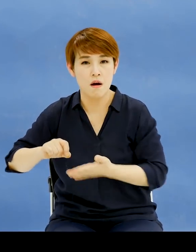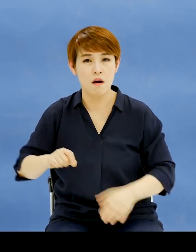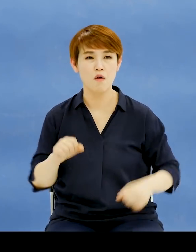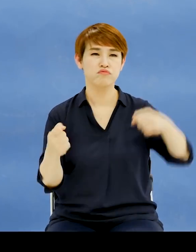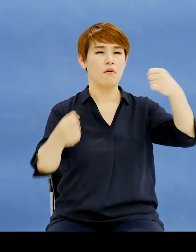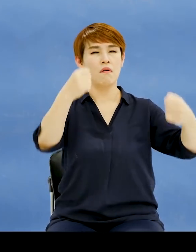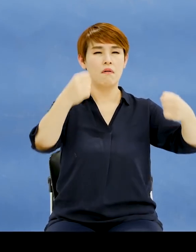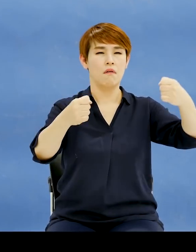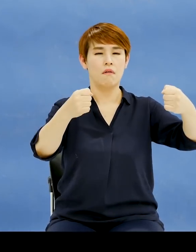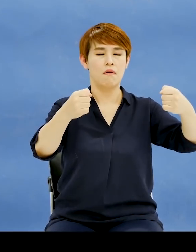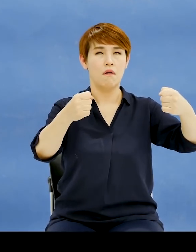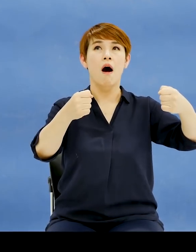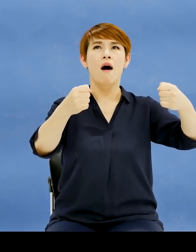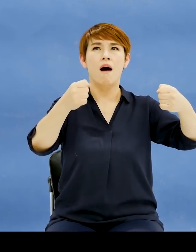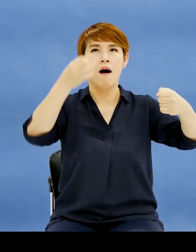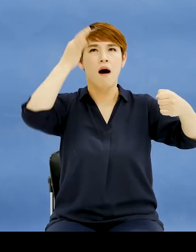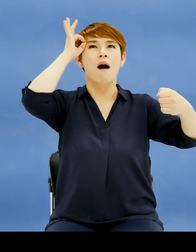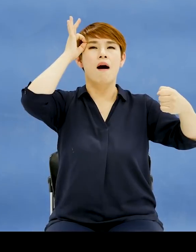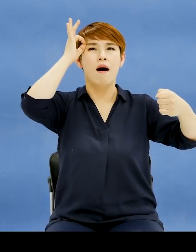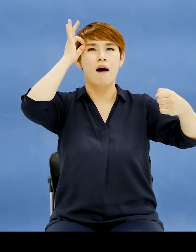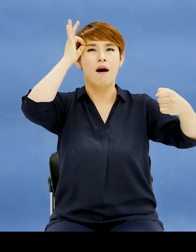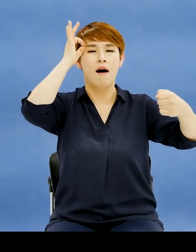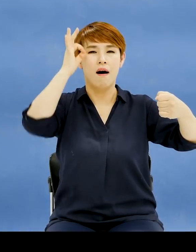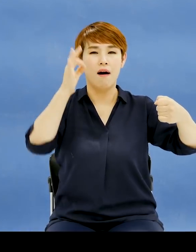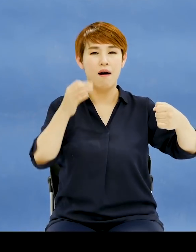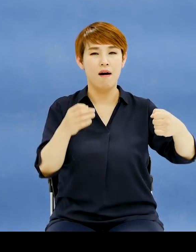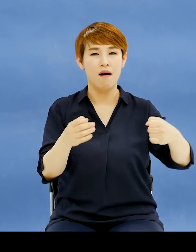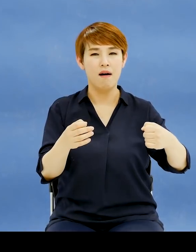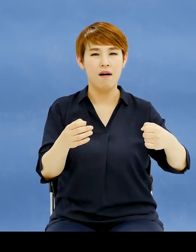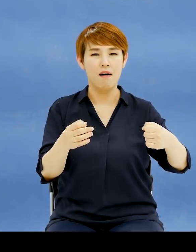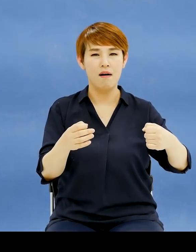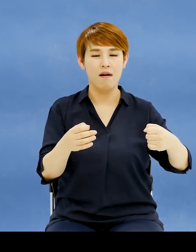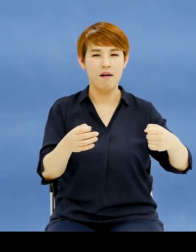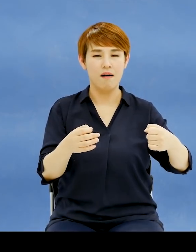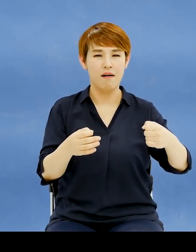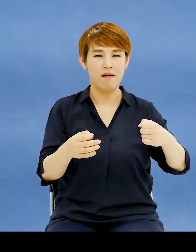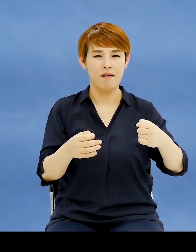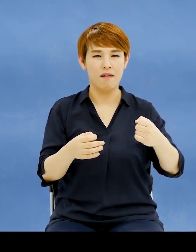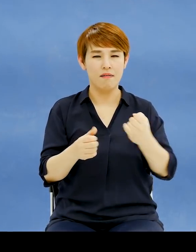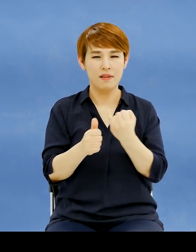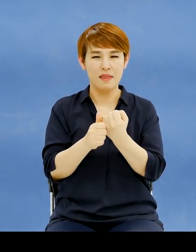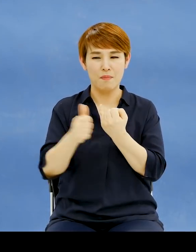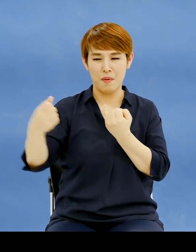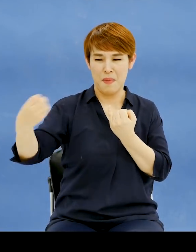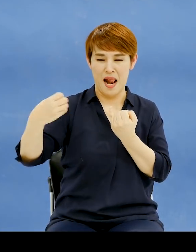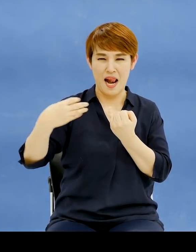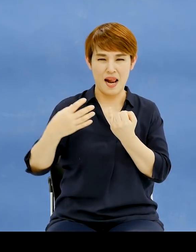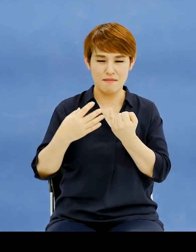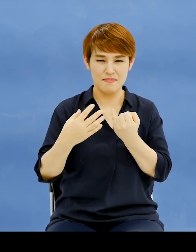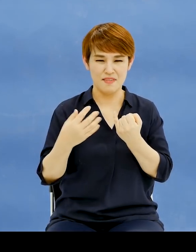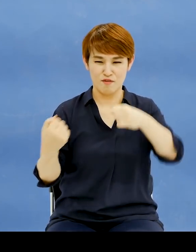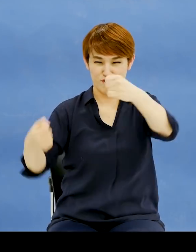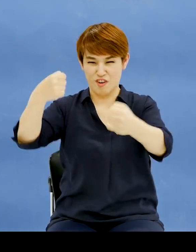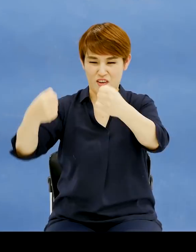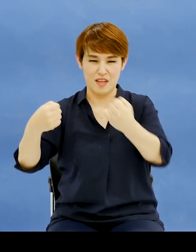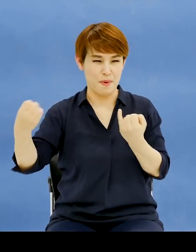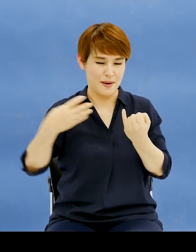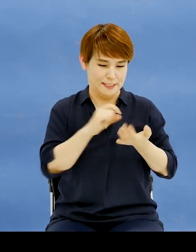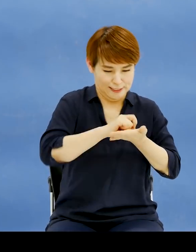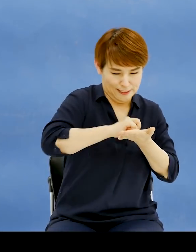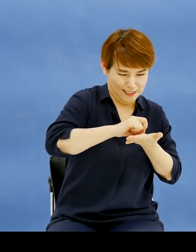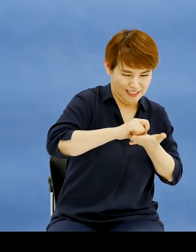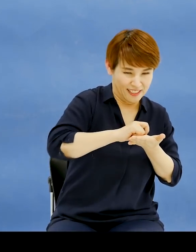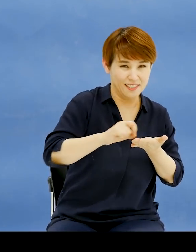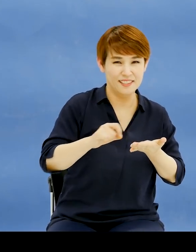줘봐 하고 막 쓰시고 운전하고 가다가 운전을 목사님이 하시면 이거 받아 적어. 안에 막 스펠링 제가